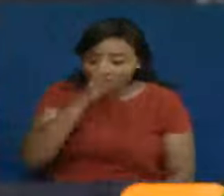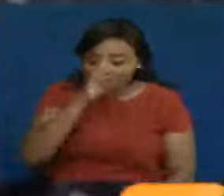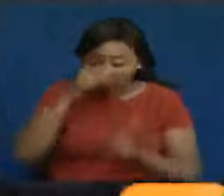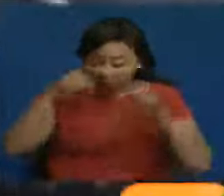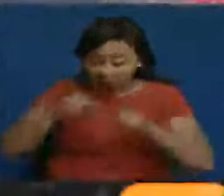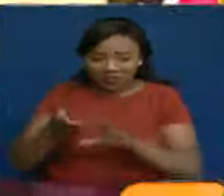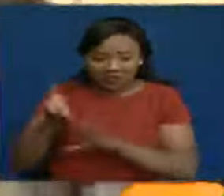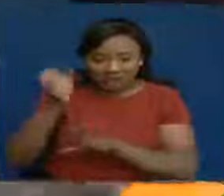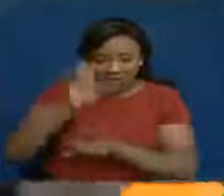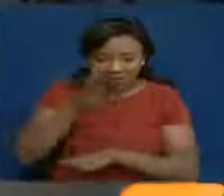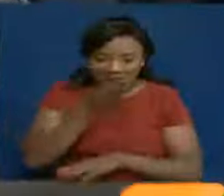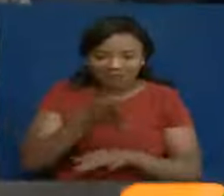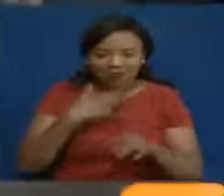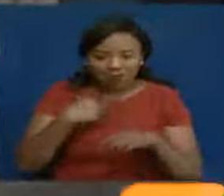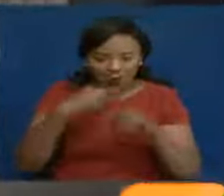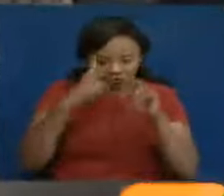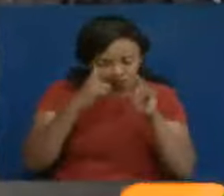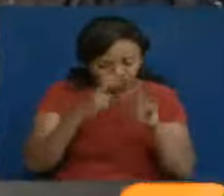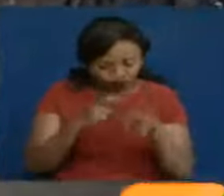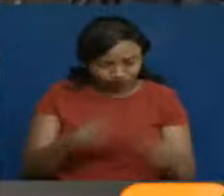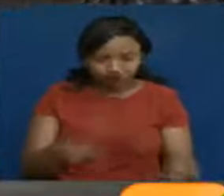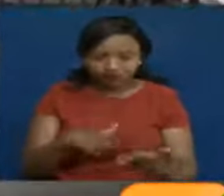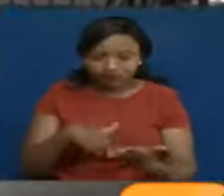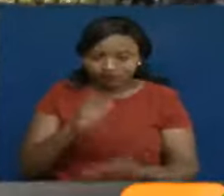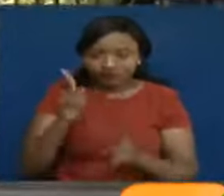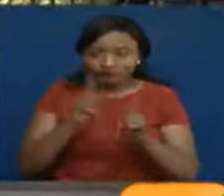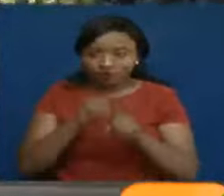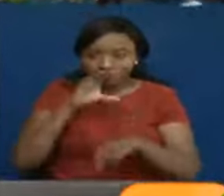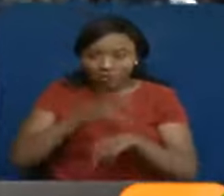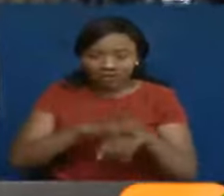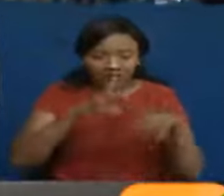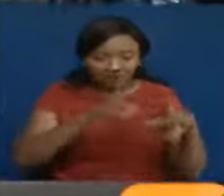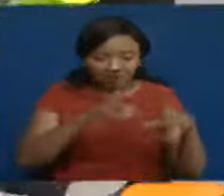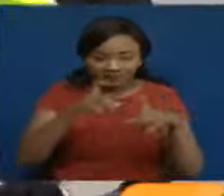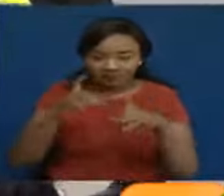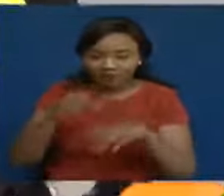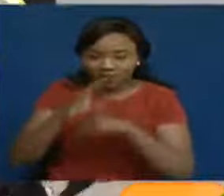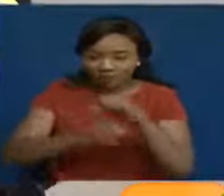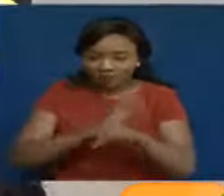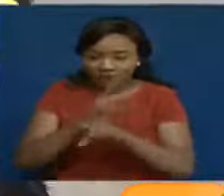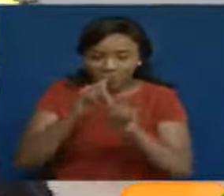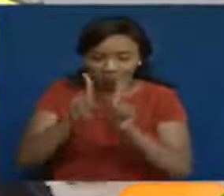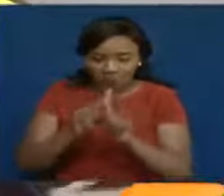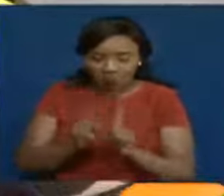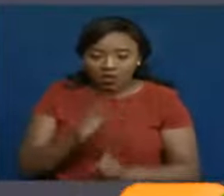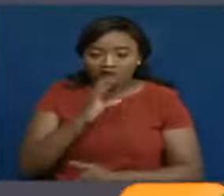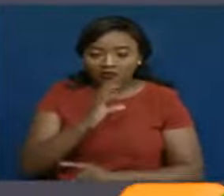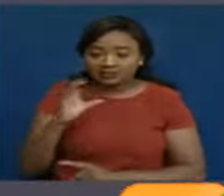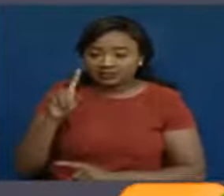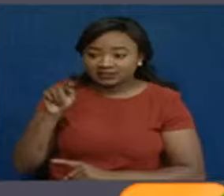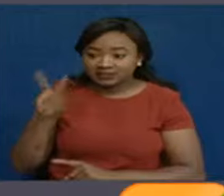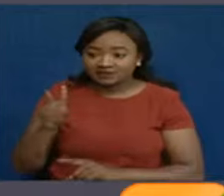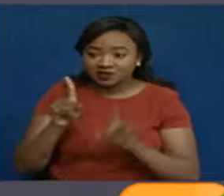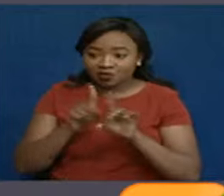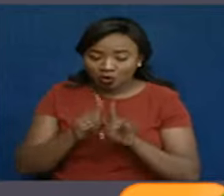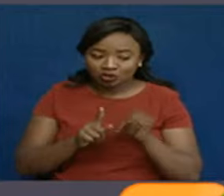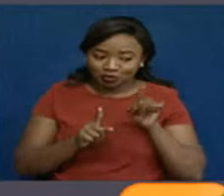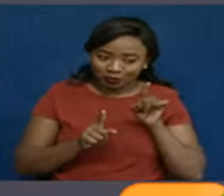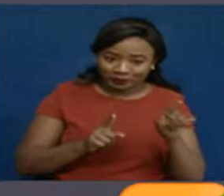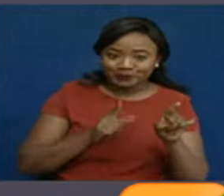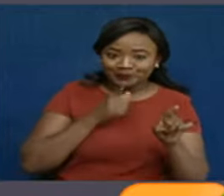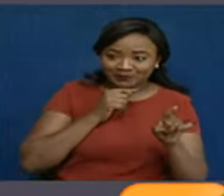la tukio kwa uchunguzi zaidi na hata kuchukua picha kadhaa za CCTV. Uchunguzi wa polisi sasa unamuhusisha Hashim